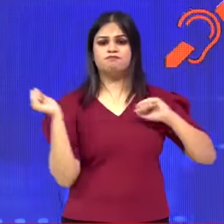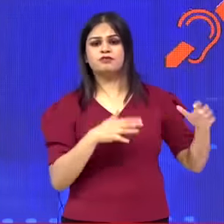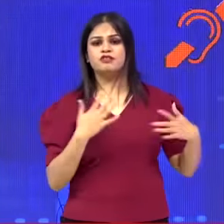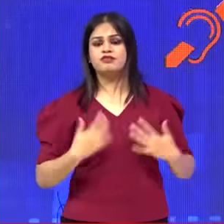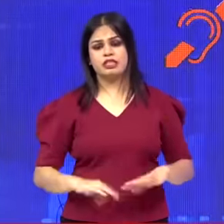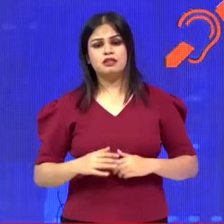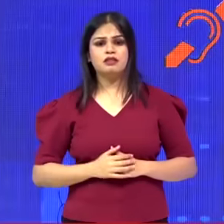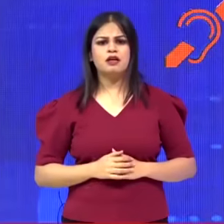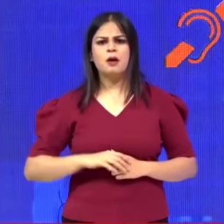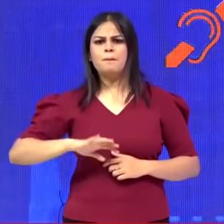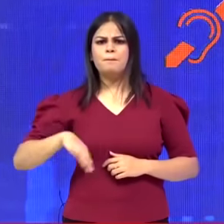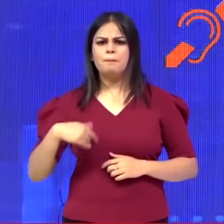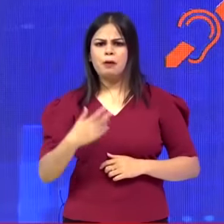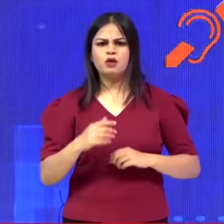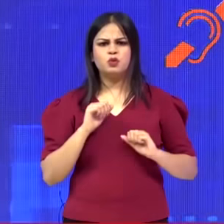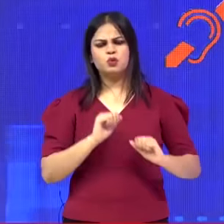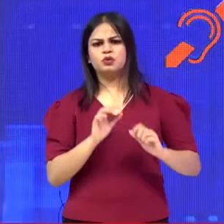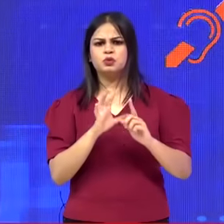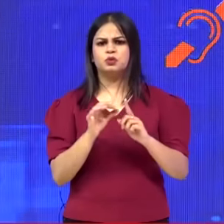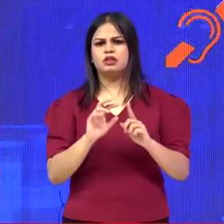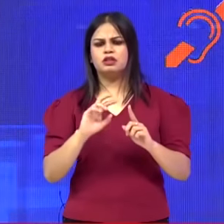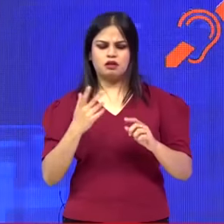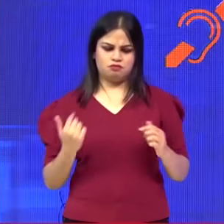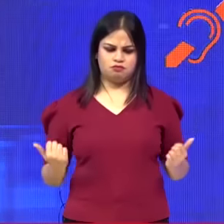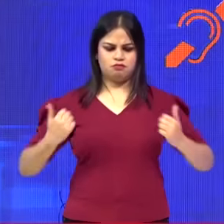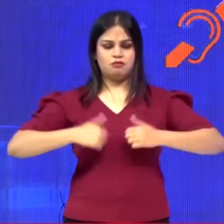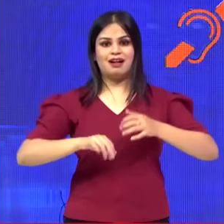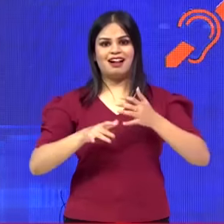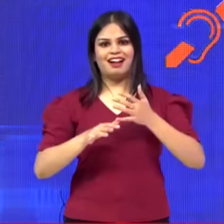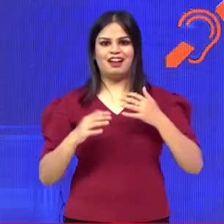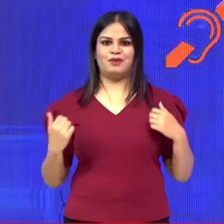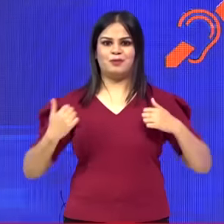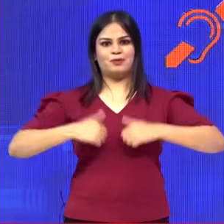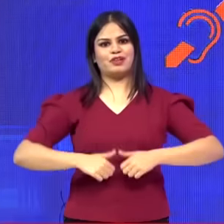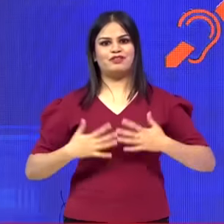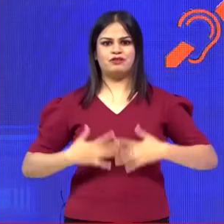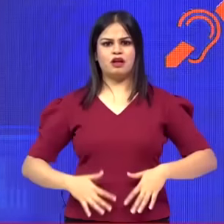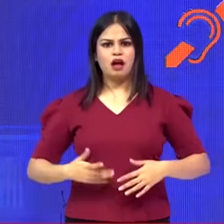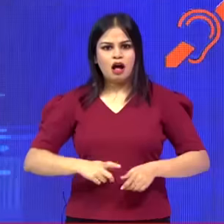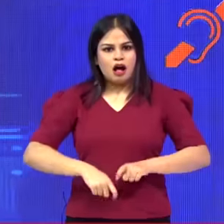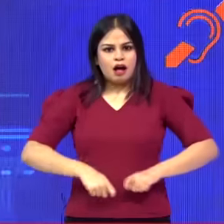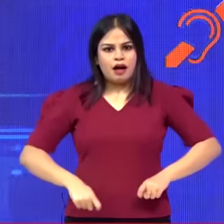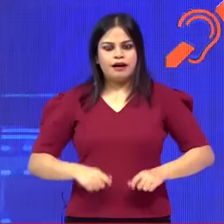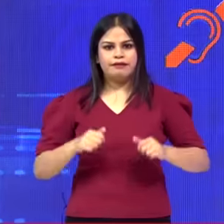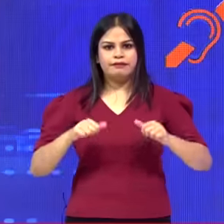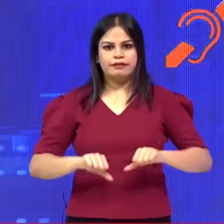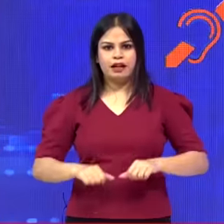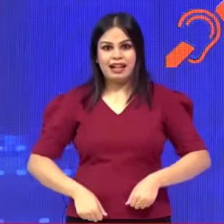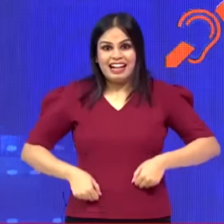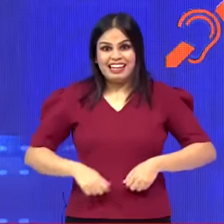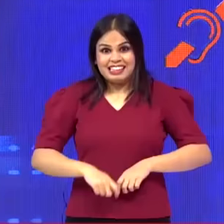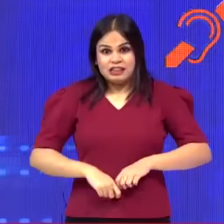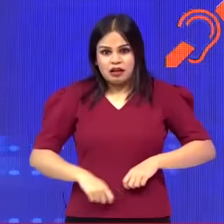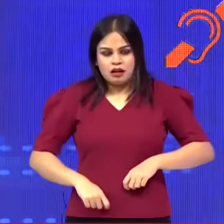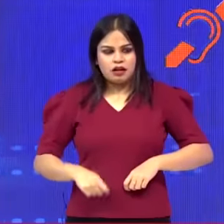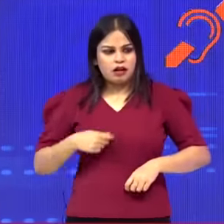का और उन्होंने अपना पहन लिया पठानी, और वो पठानी का नारा ही नहीं बन रहा जल्दी